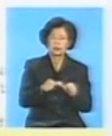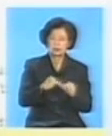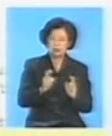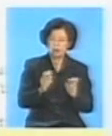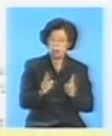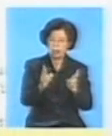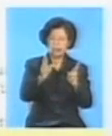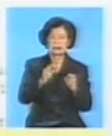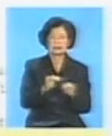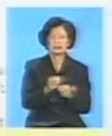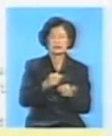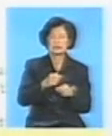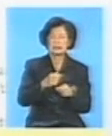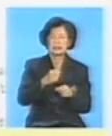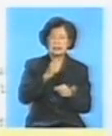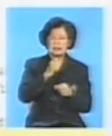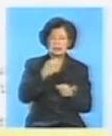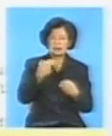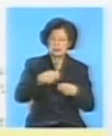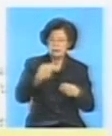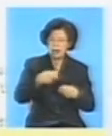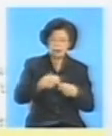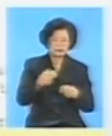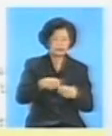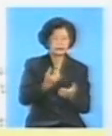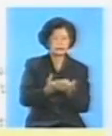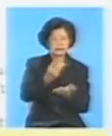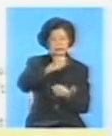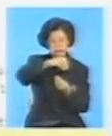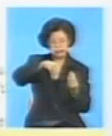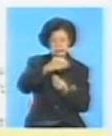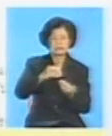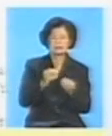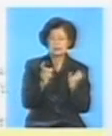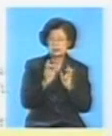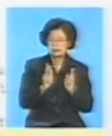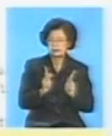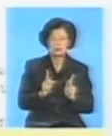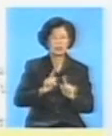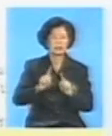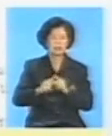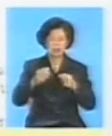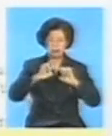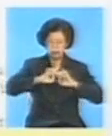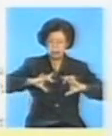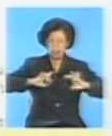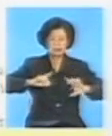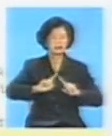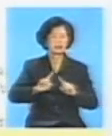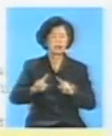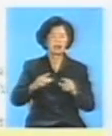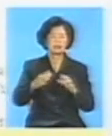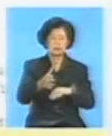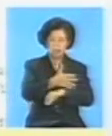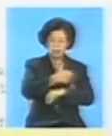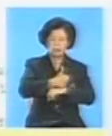เร่งฟื้นจากความบอบช้ำนะครับทั้งทางเศรษฐกิจความบาดระแวงสังคมความขัดแย้งนะครับจนทำให้เกิดการเป็นความขัดแย้งทางการเมื